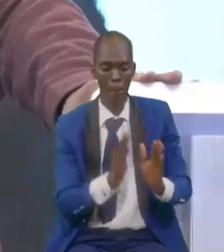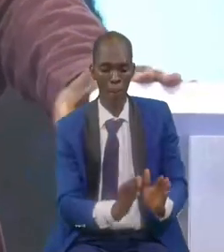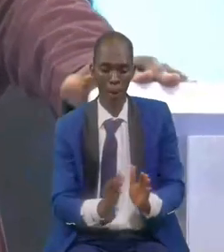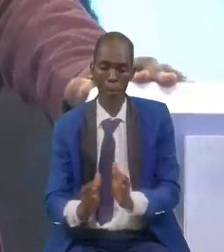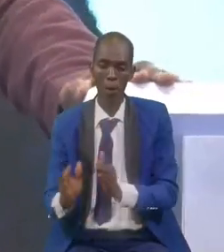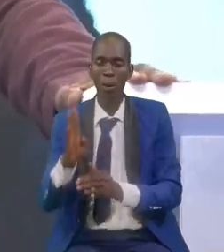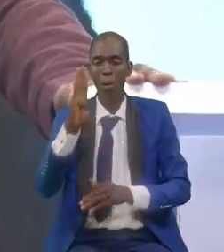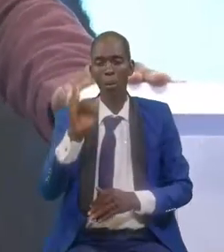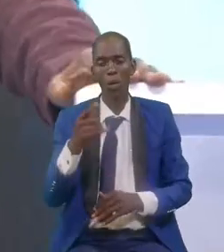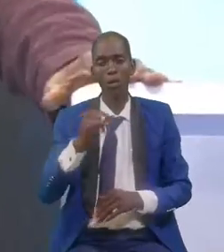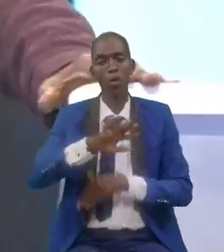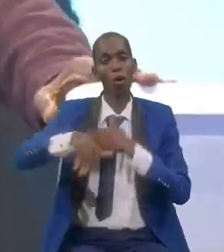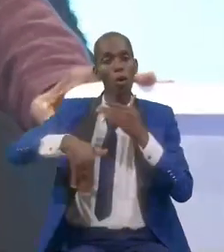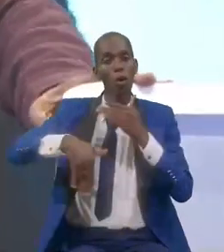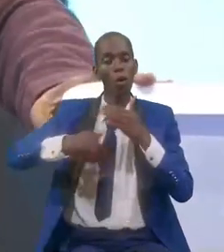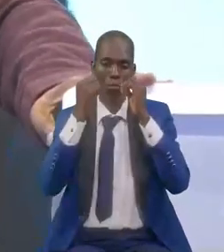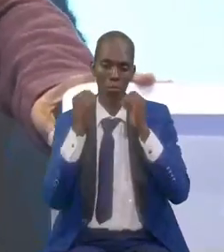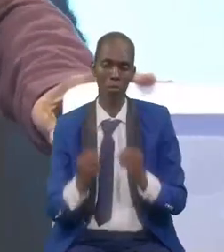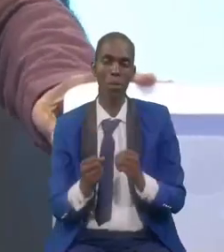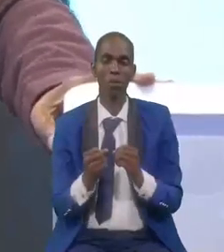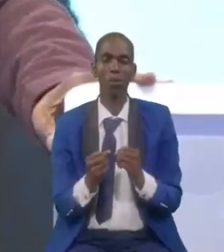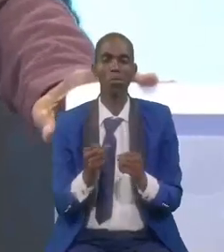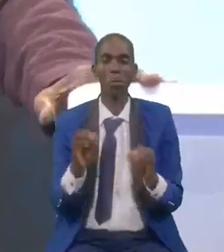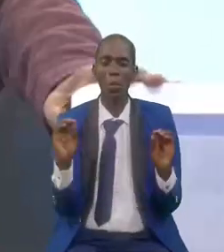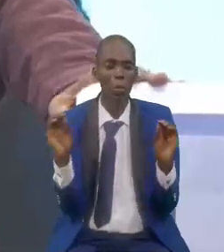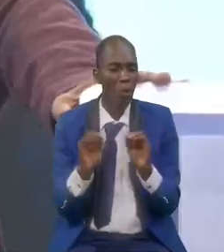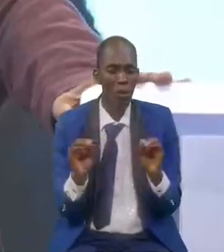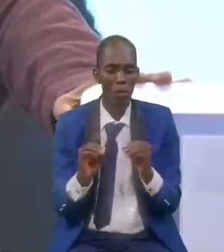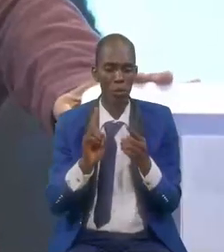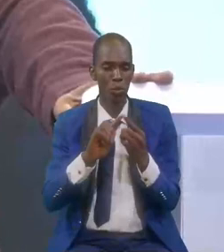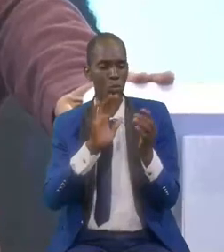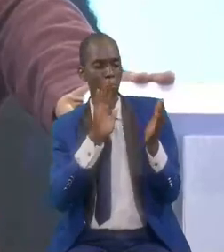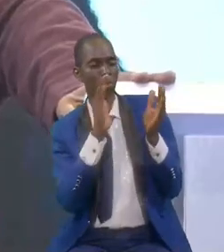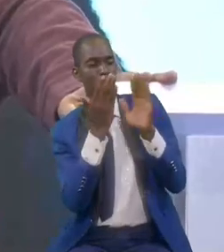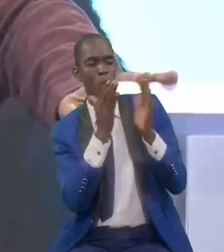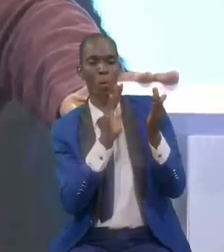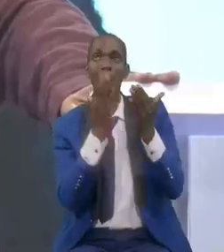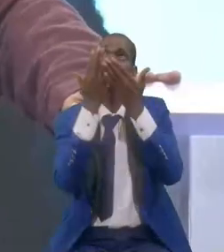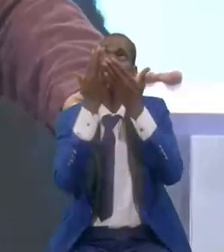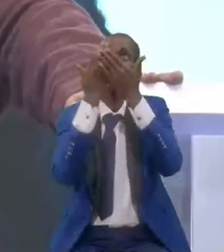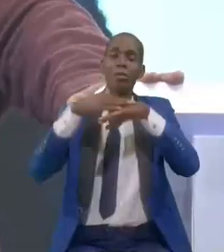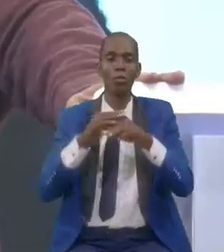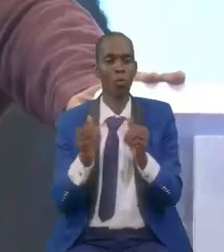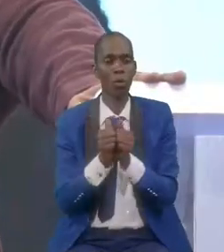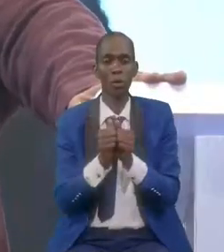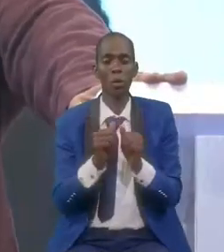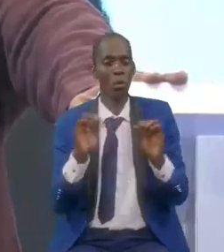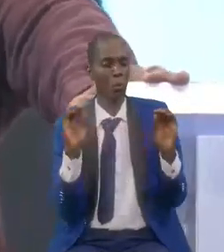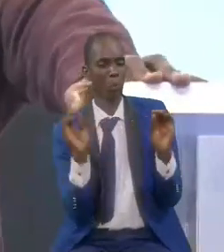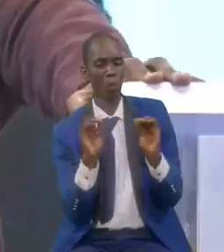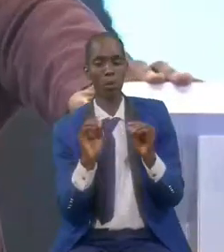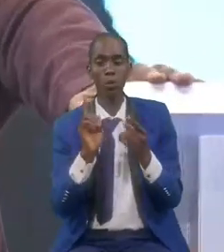Tout-Puissant. Un si grand ciel, rien ne peut être comparé au ciel.